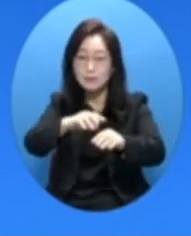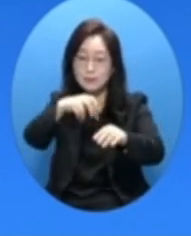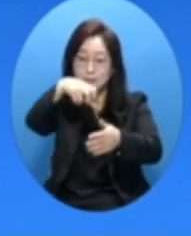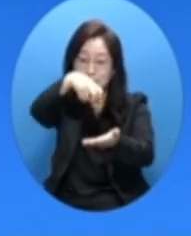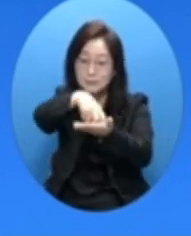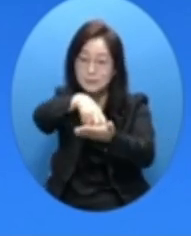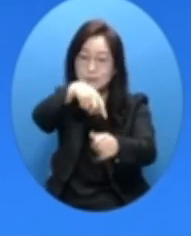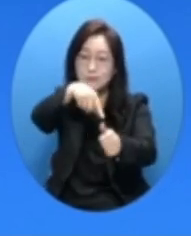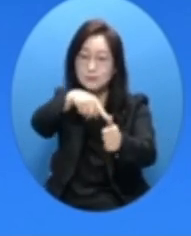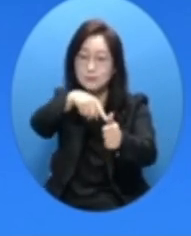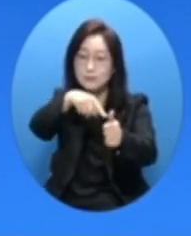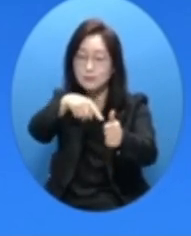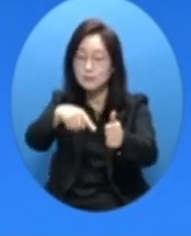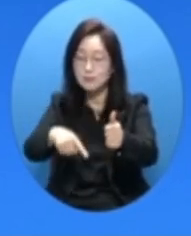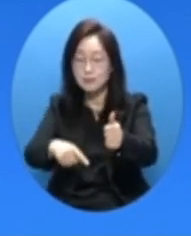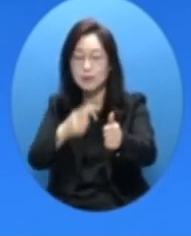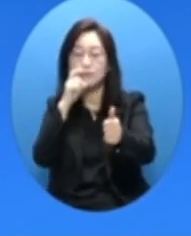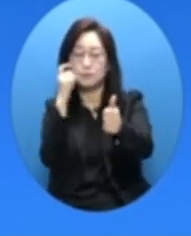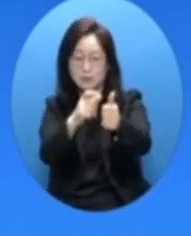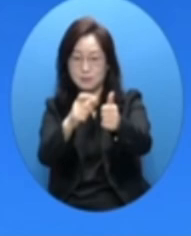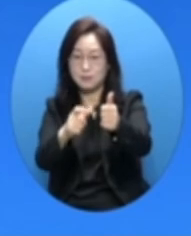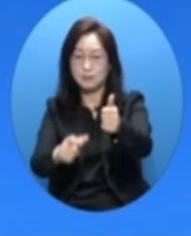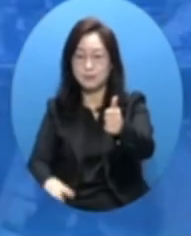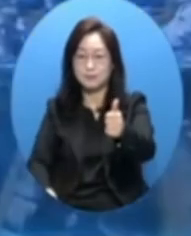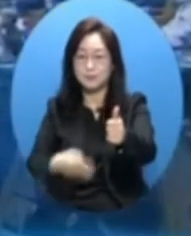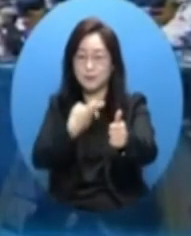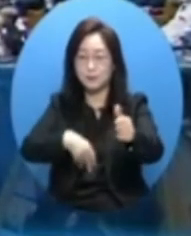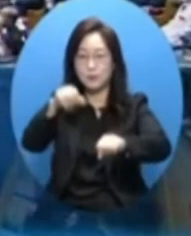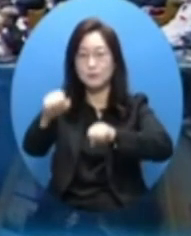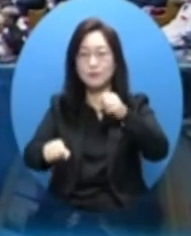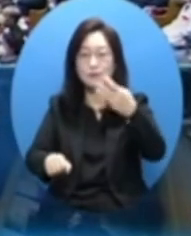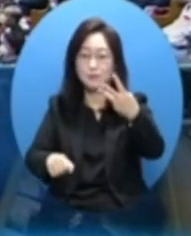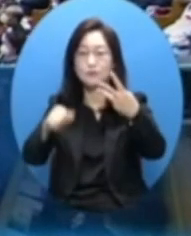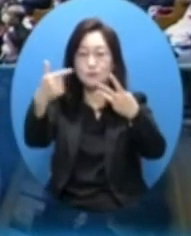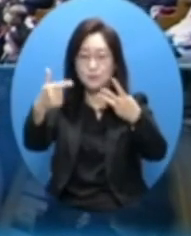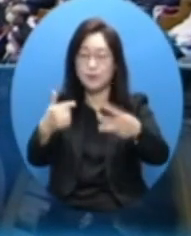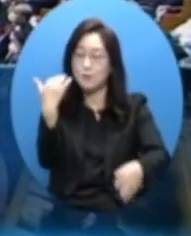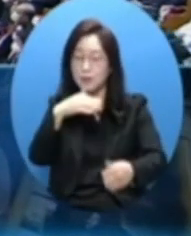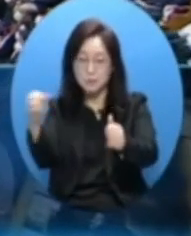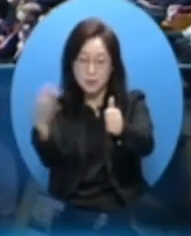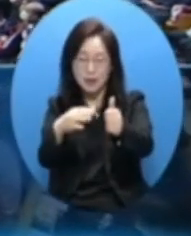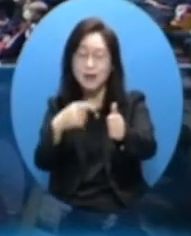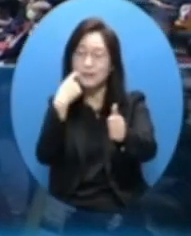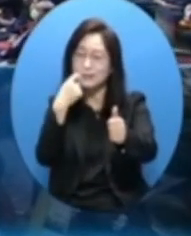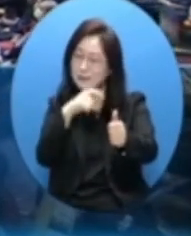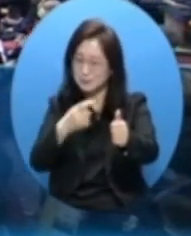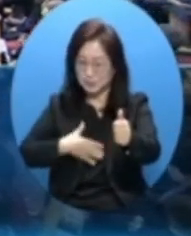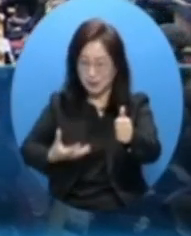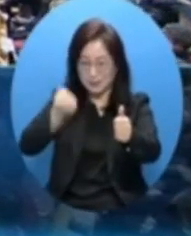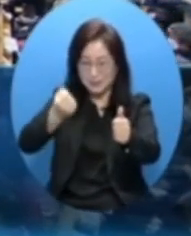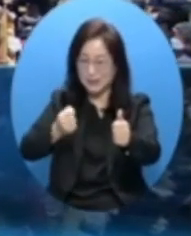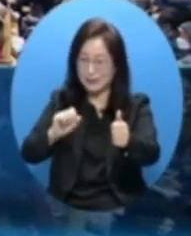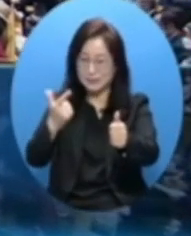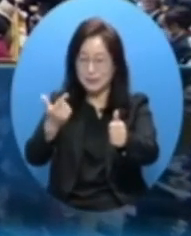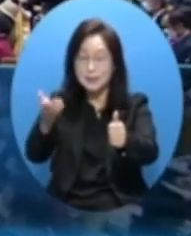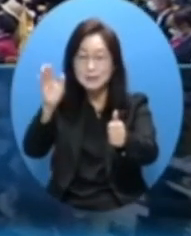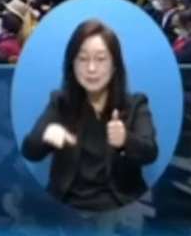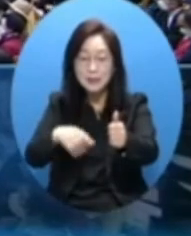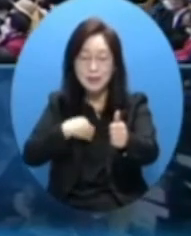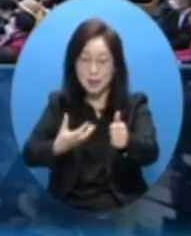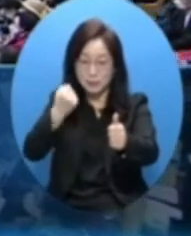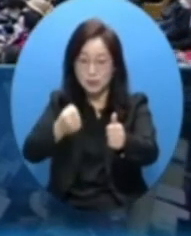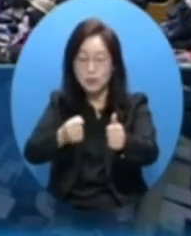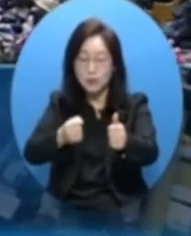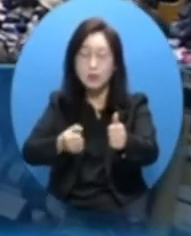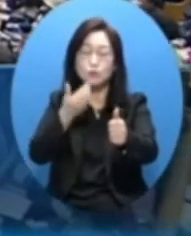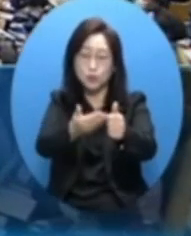앉은뱅이에게 선포합니다 사도는 3장 6절입니다 베드로가 이르되 은과 금은 내게 없거니와 내게 있는 이것을 내게 주노니